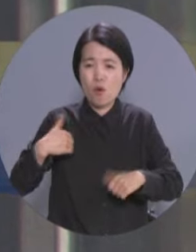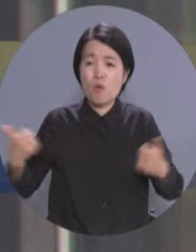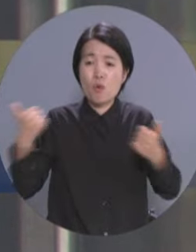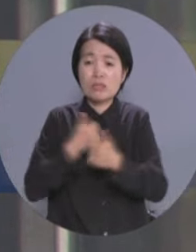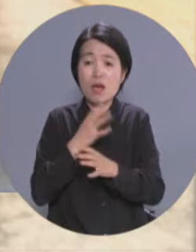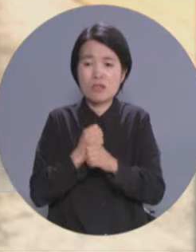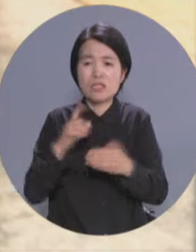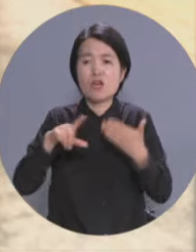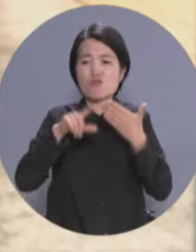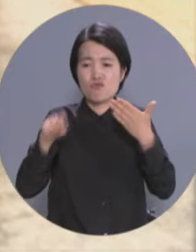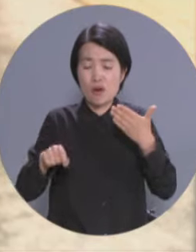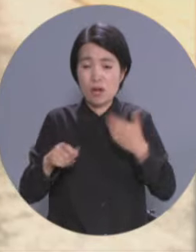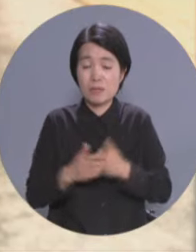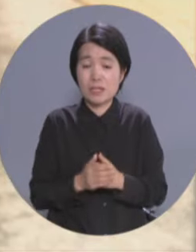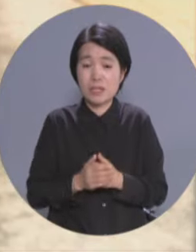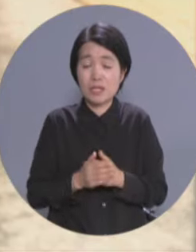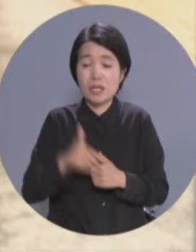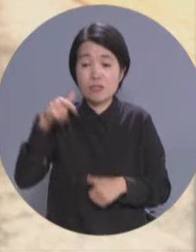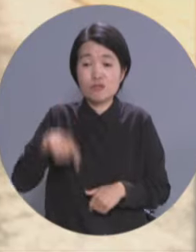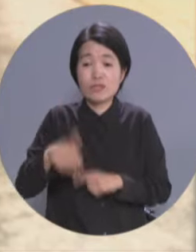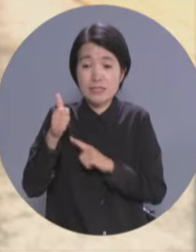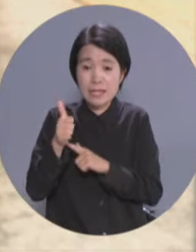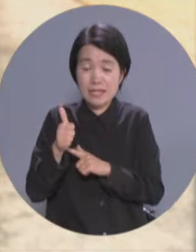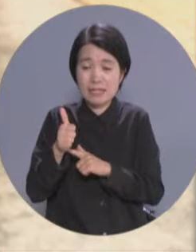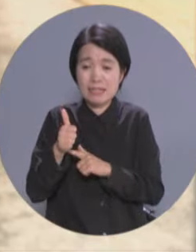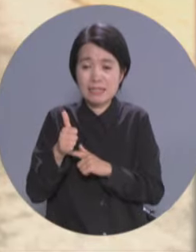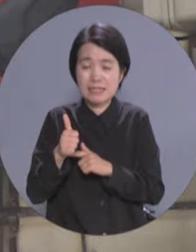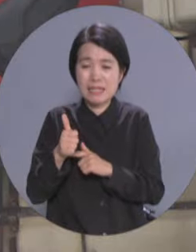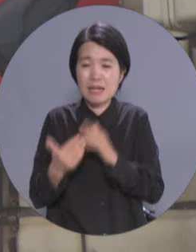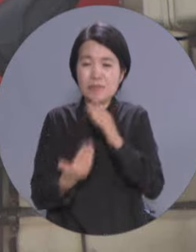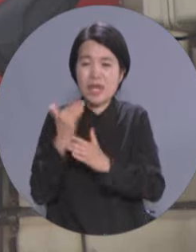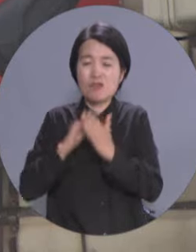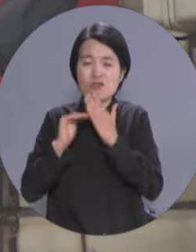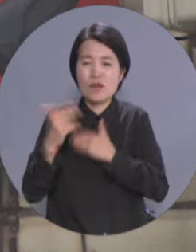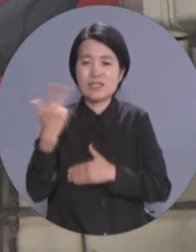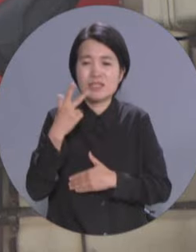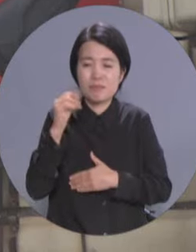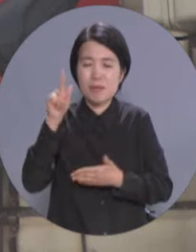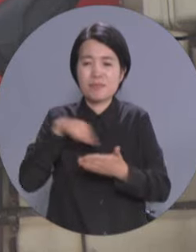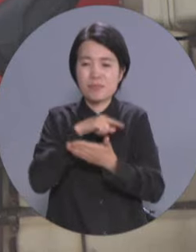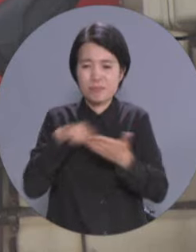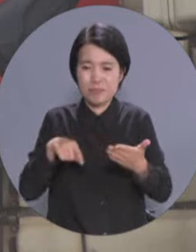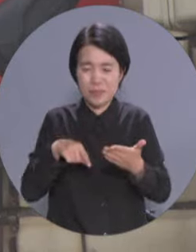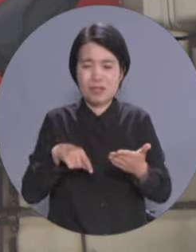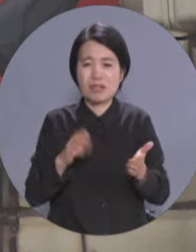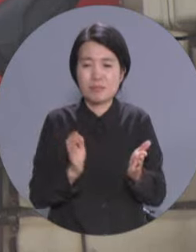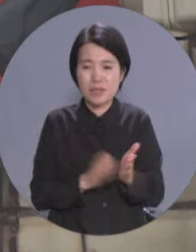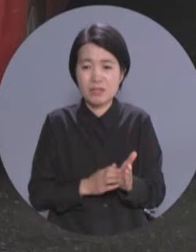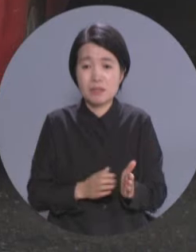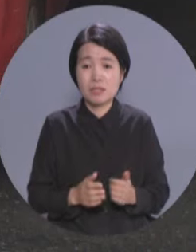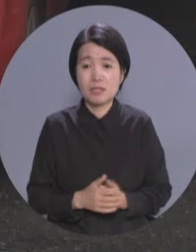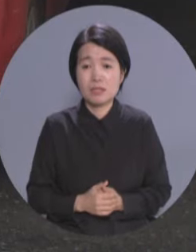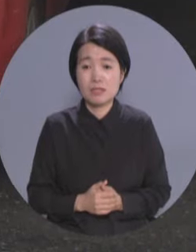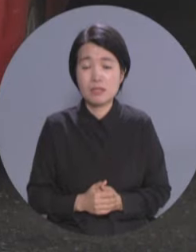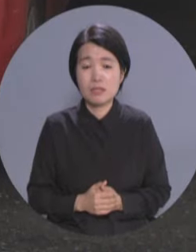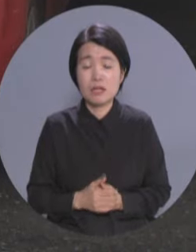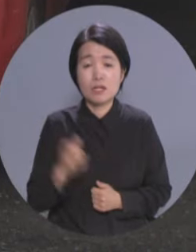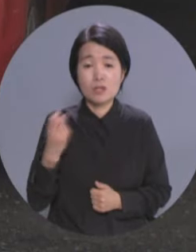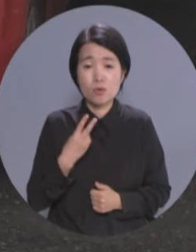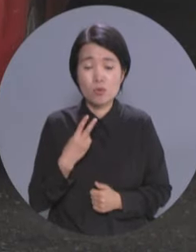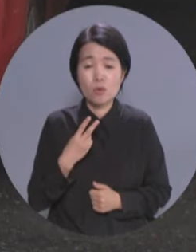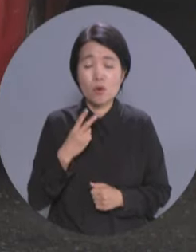직원들이다 해당 우체국장은 횡령 사실이 불거진 직후 7천만 원을 변제한 것으로 전해졌습니다 한편